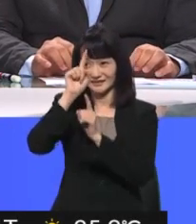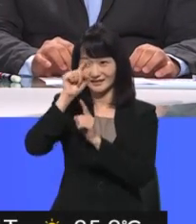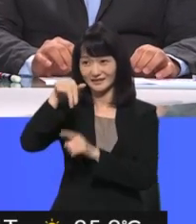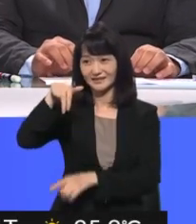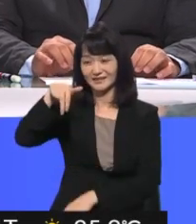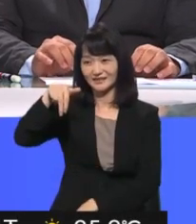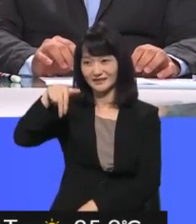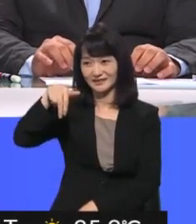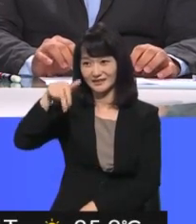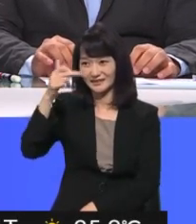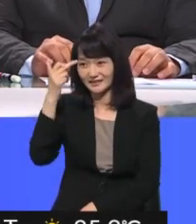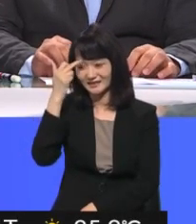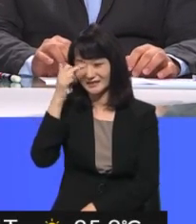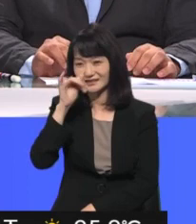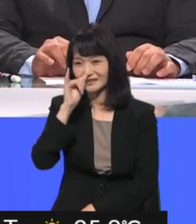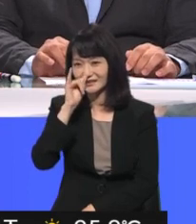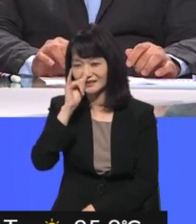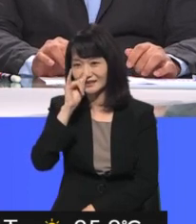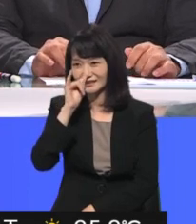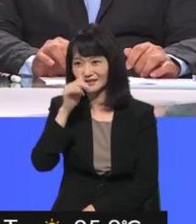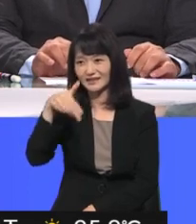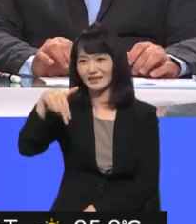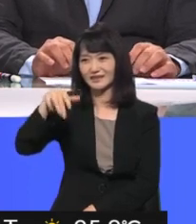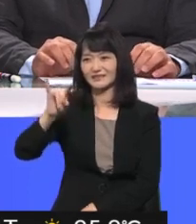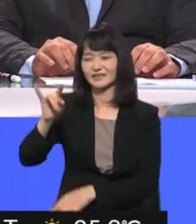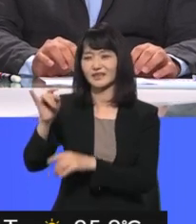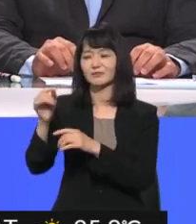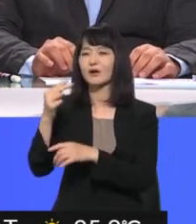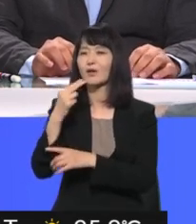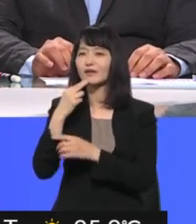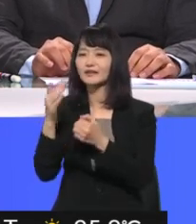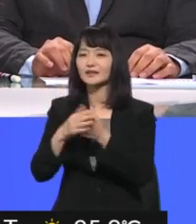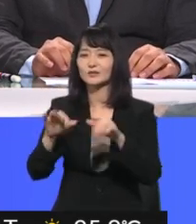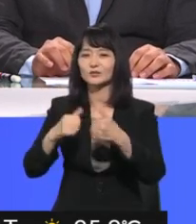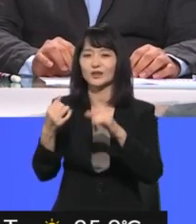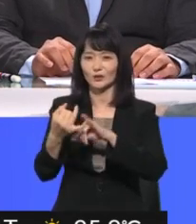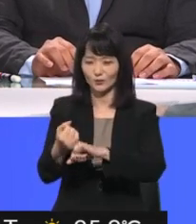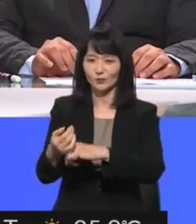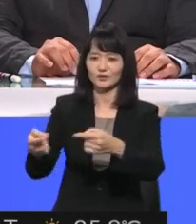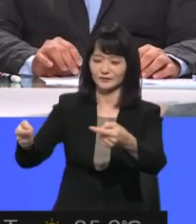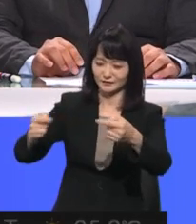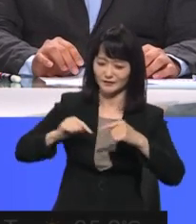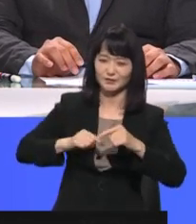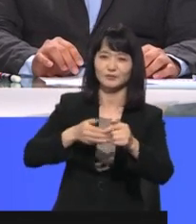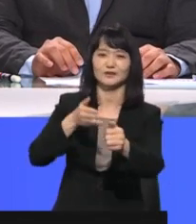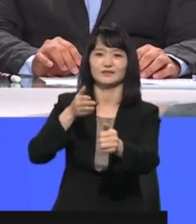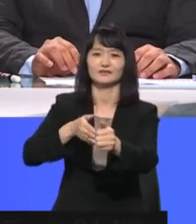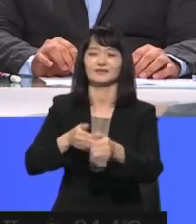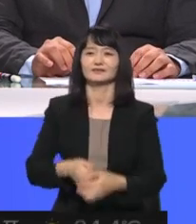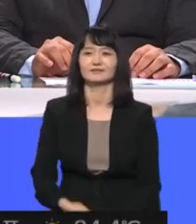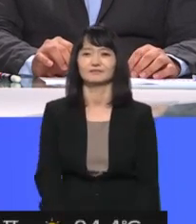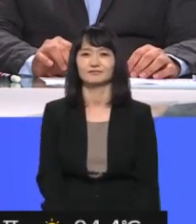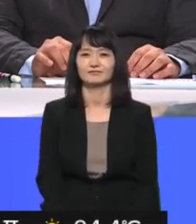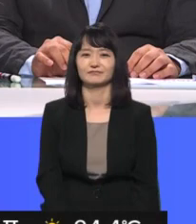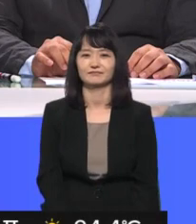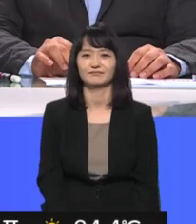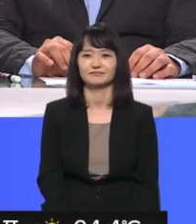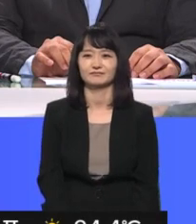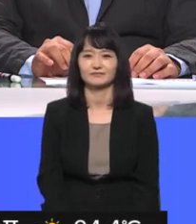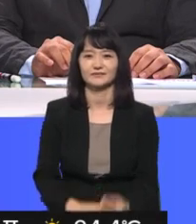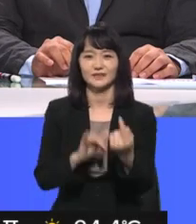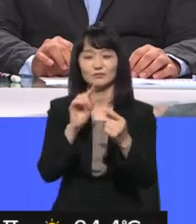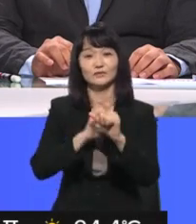없다 아깝 jp 눕고 국회에서는 가을 바랬다 살아라 는 의견을 주셨습니다 함부로 더 드려야 되는 닦아 완전 임하고